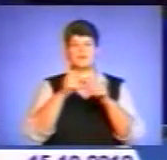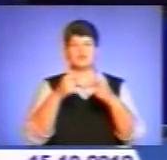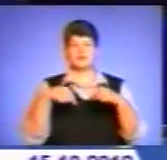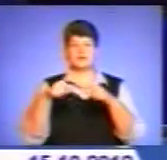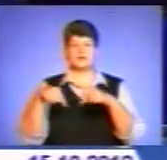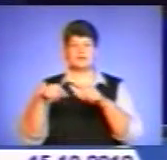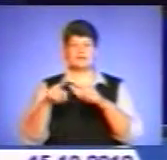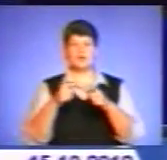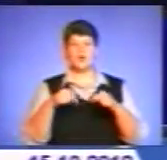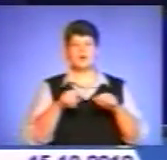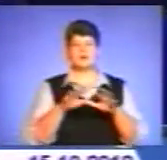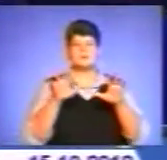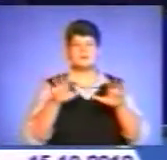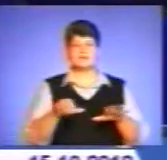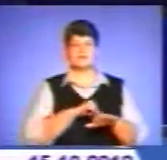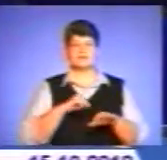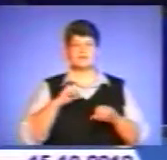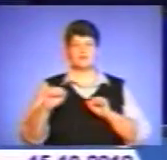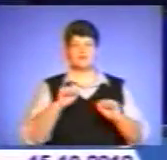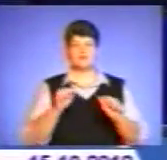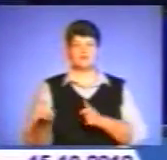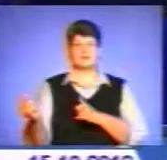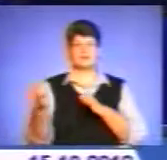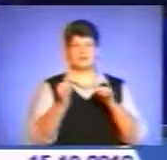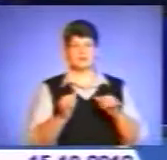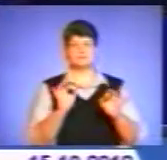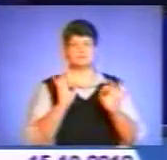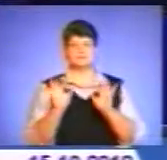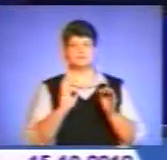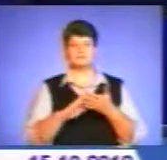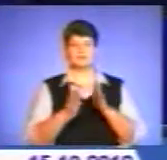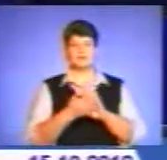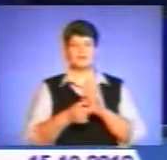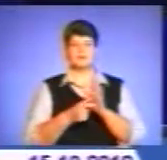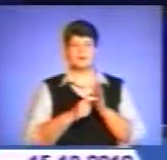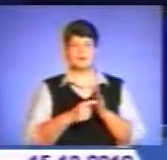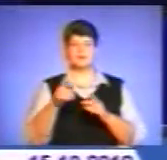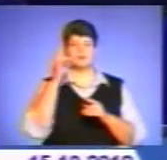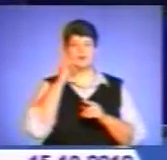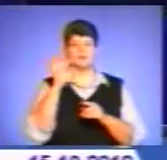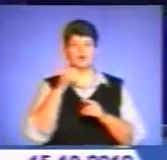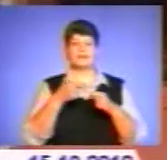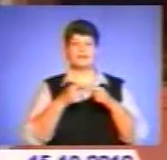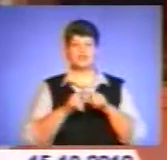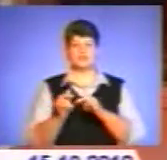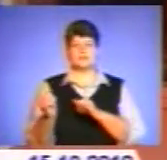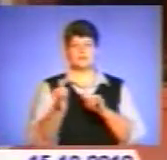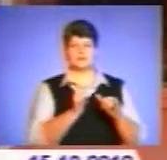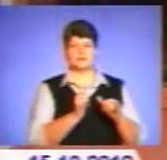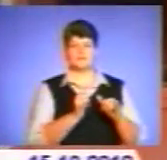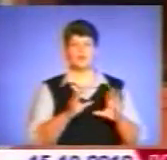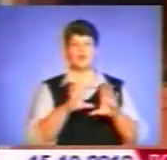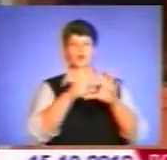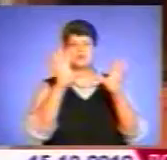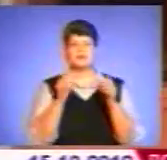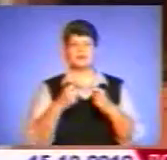місцевого самоврядування та виконавчої влади забезпечили належний стан приміщень і подбали про технічне забезпечення. Усім